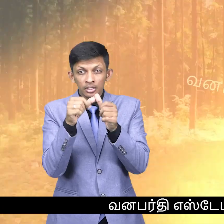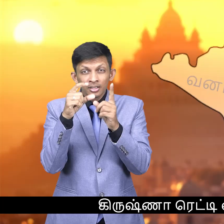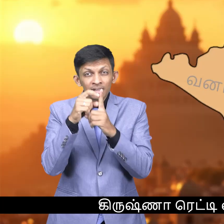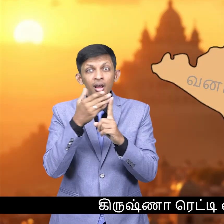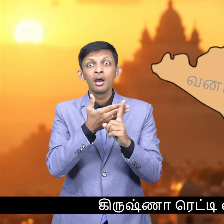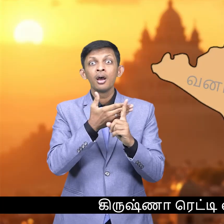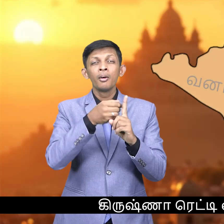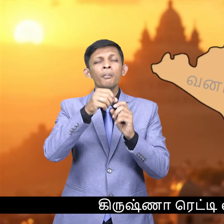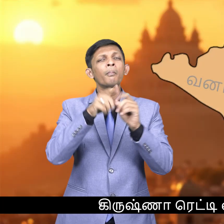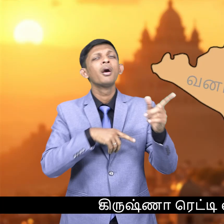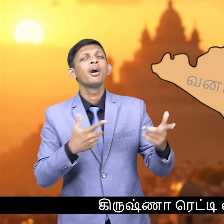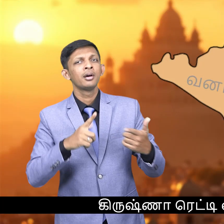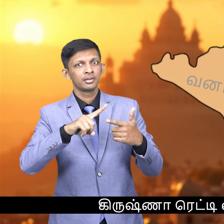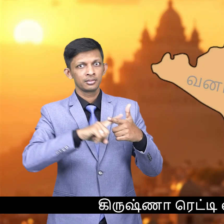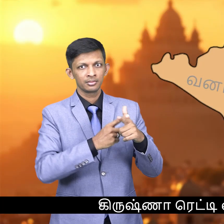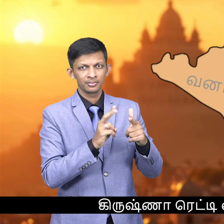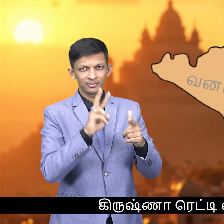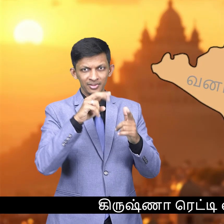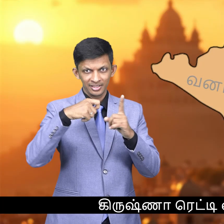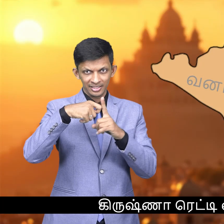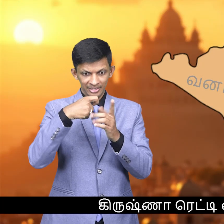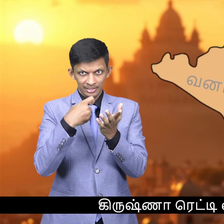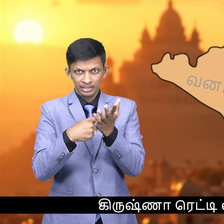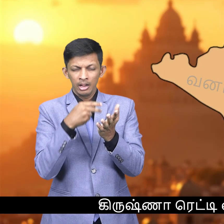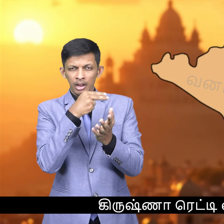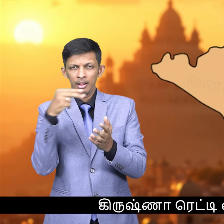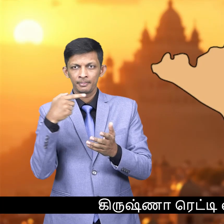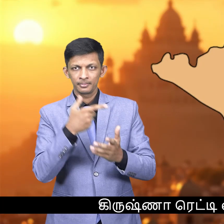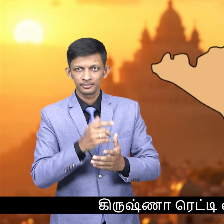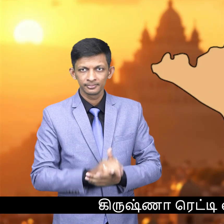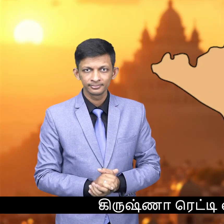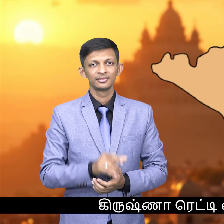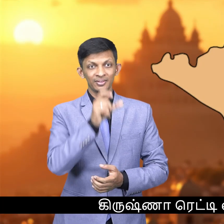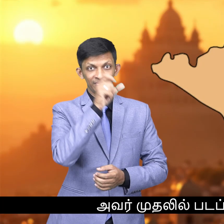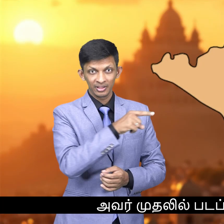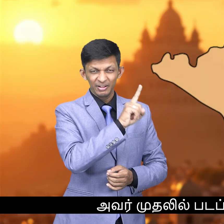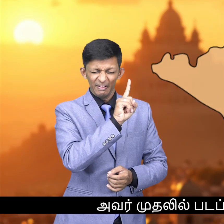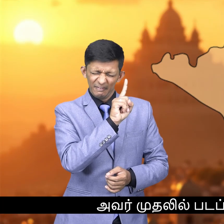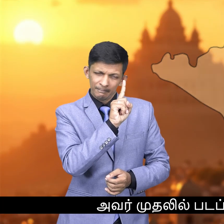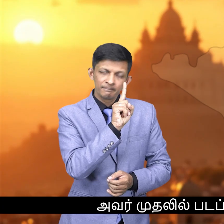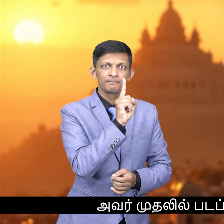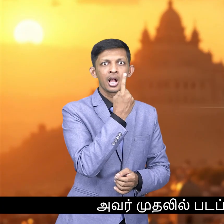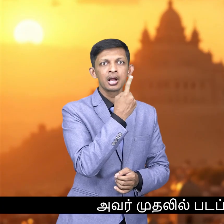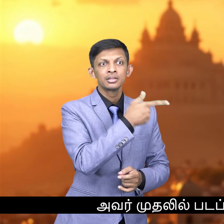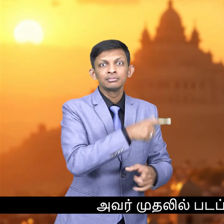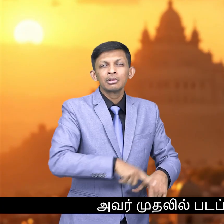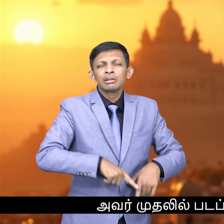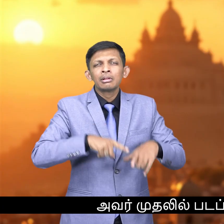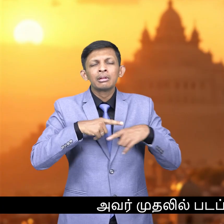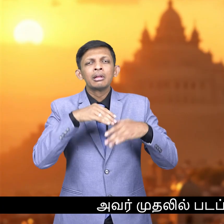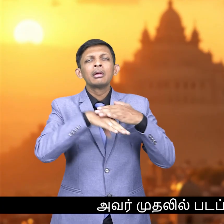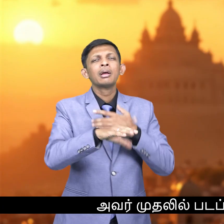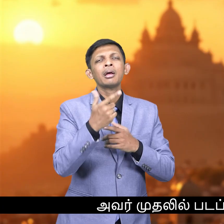1510 ஜனும் வீர கிருஷ்ண ரெட்டி என்பவரால் நிறுவப்பட்டது. அவர் முதலில் படப்பள்ளியில்